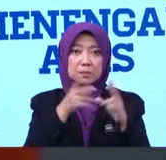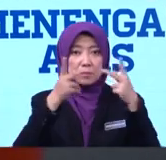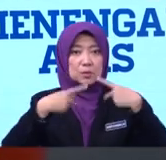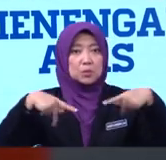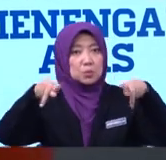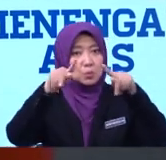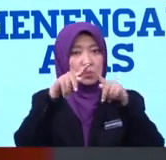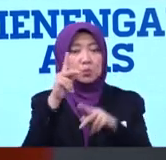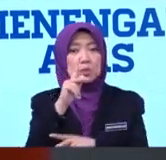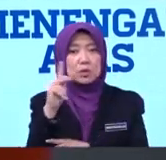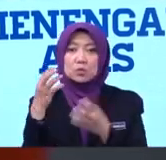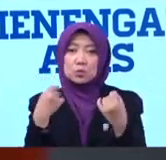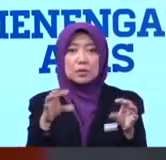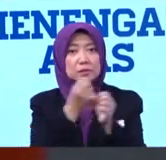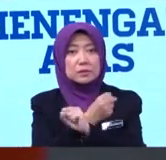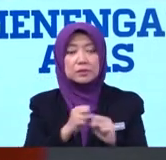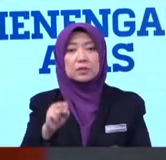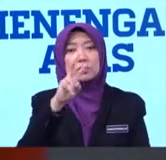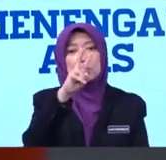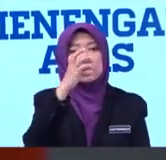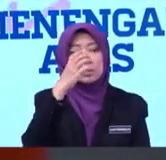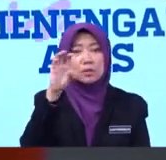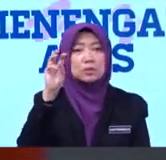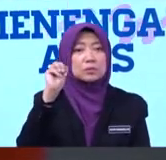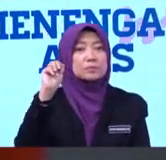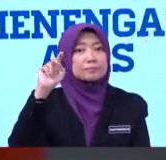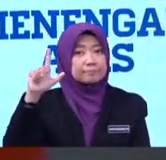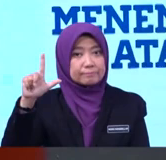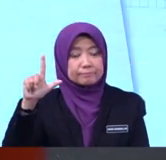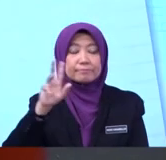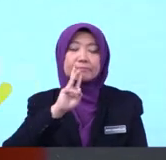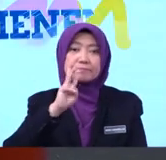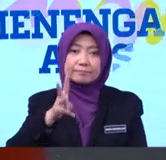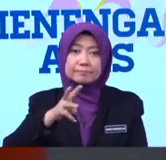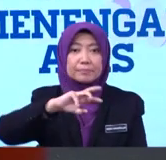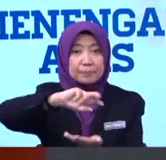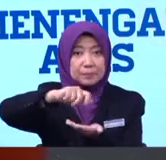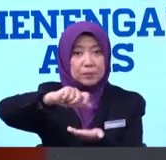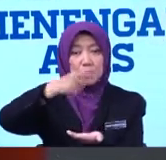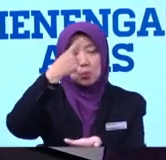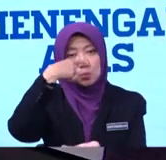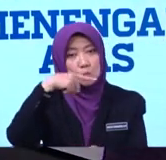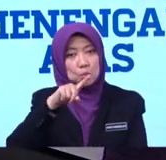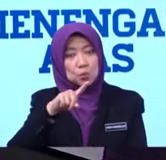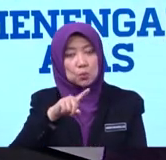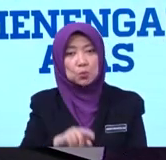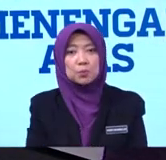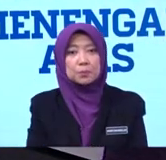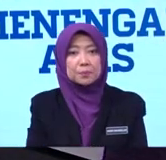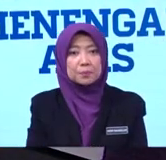tersedia yaitu sebanyak 200 ml air pahit untuk sampel apa tadi